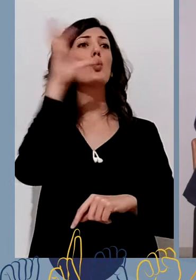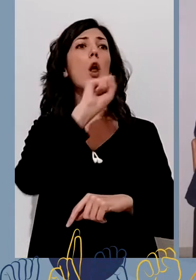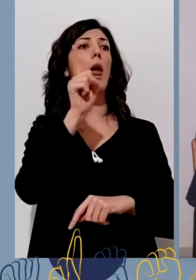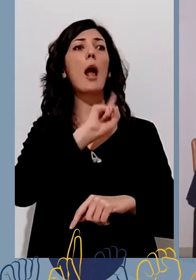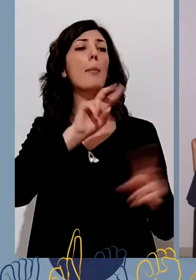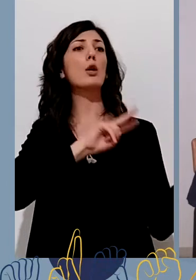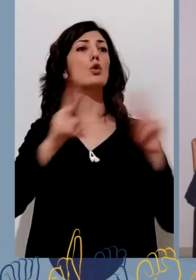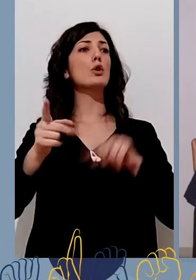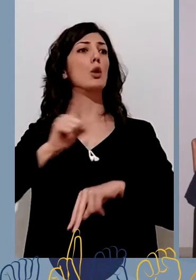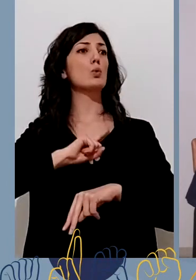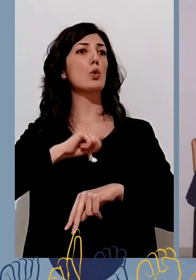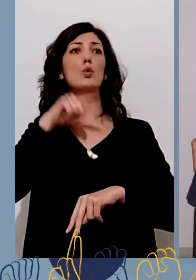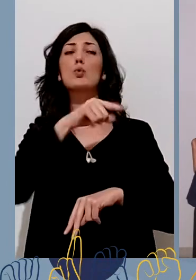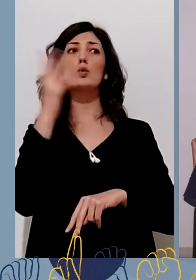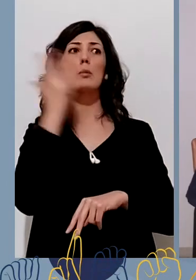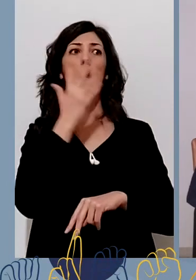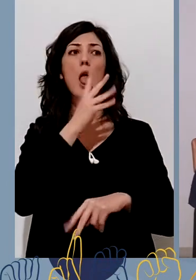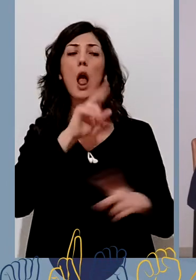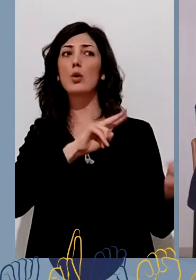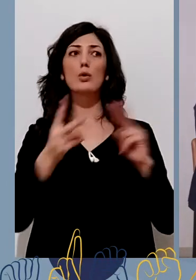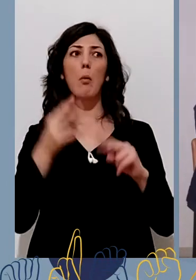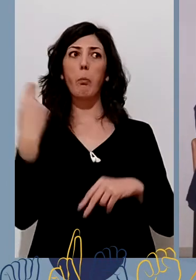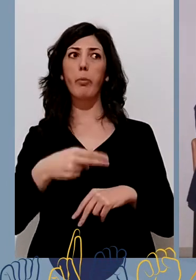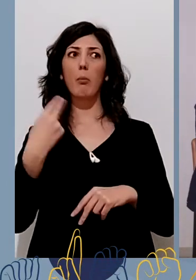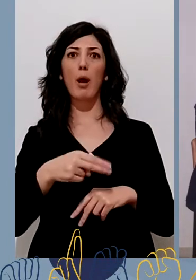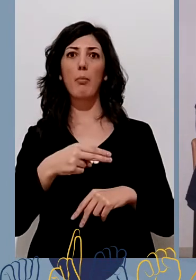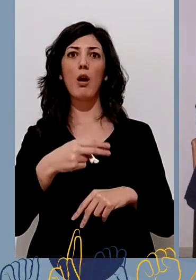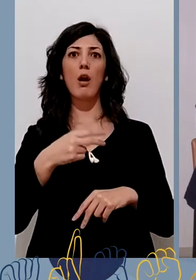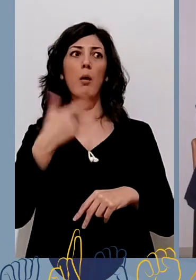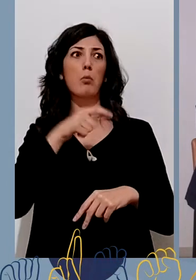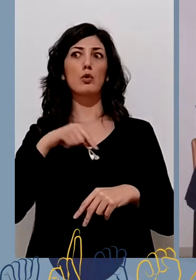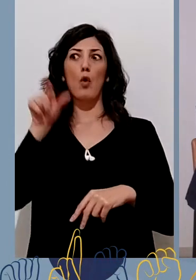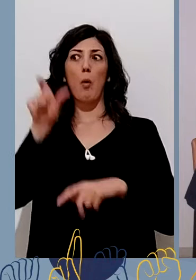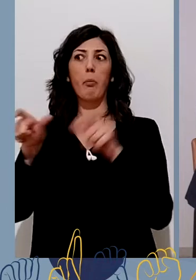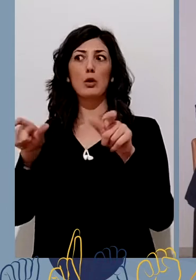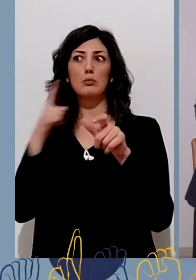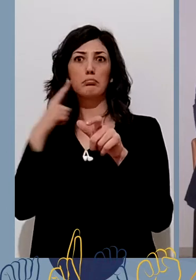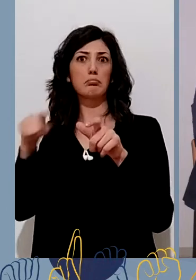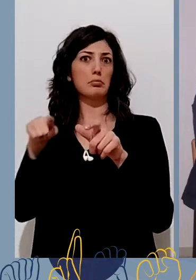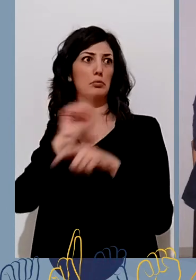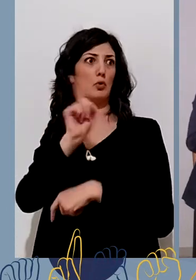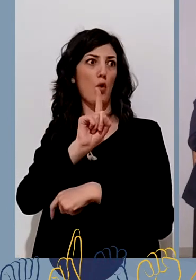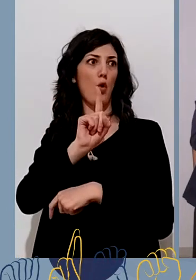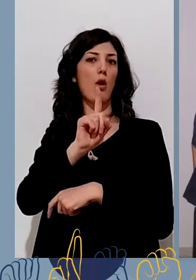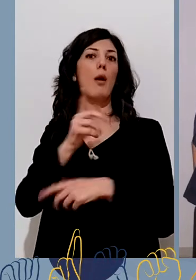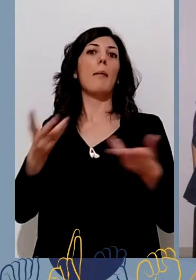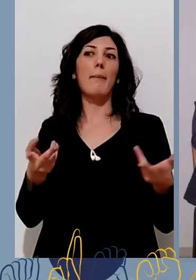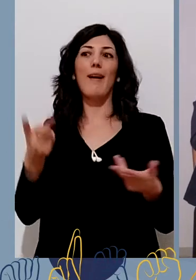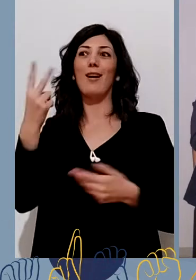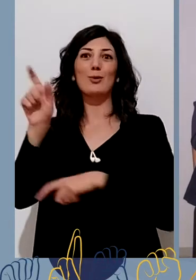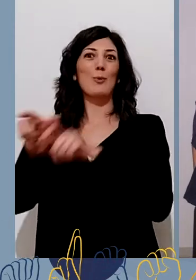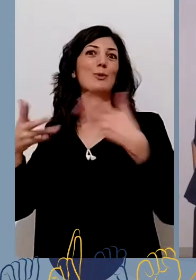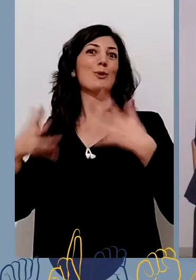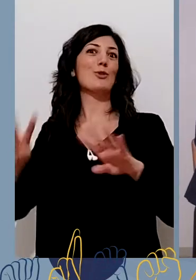hai sbagliato a tradurre, io non intendevo questi due. Non è questi poveri, si era fatto un mese di galera, e mi trovai in una situazione